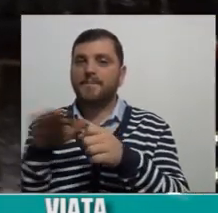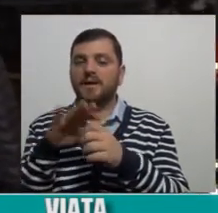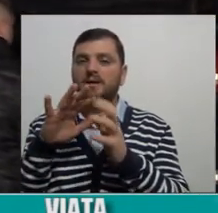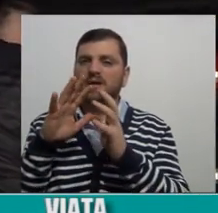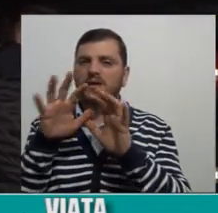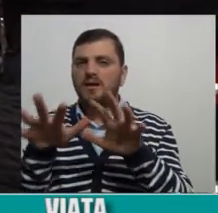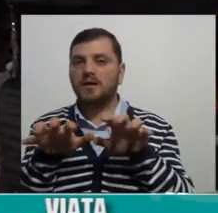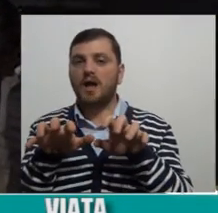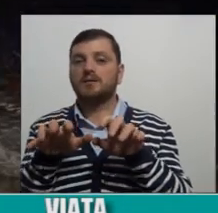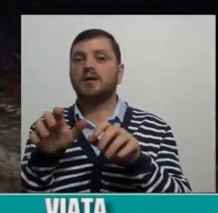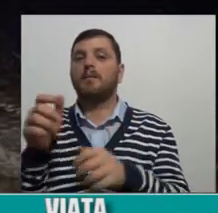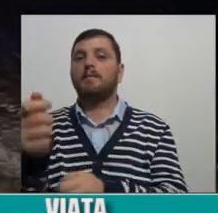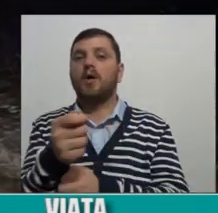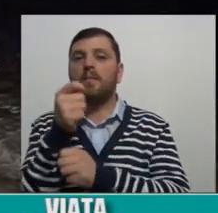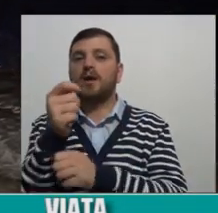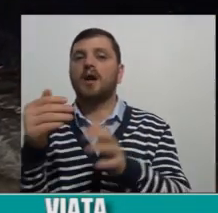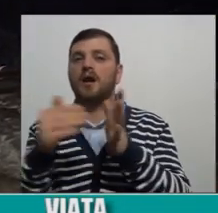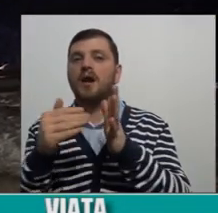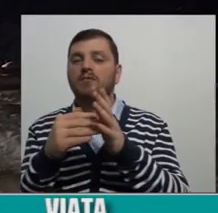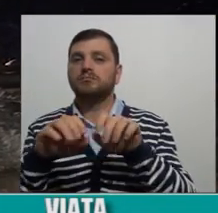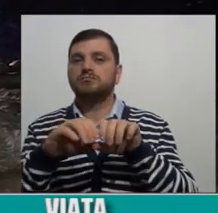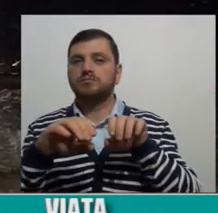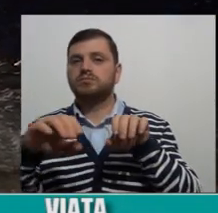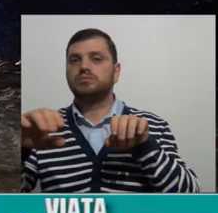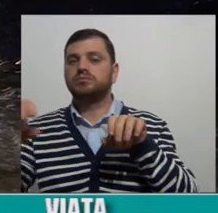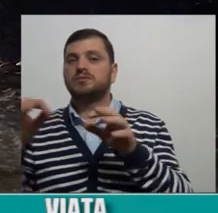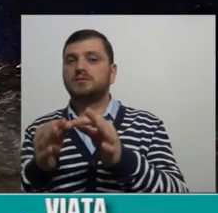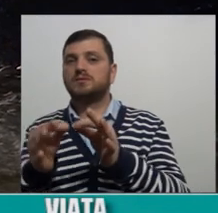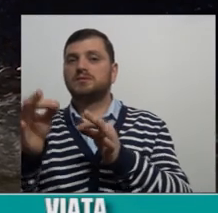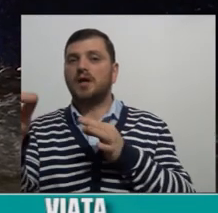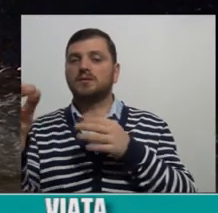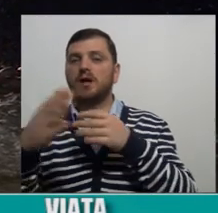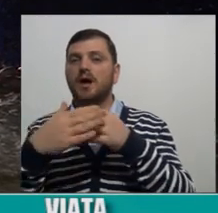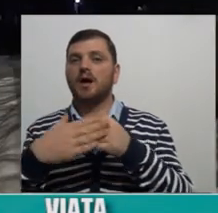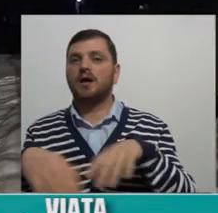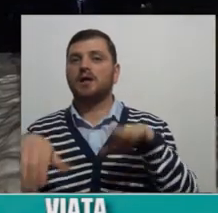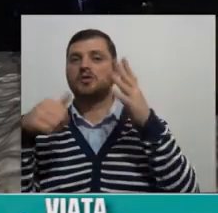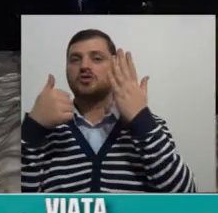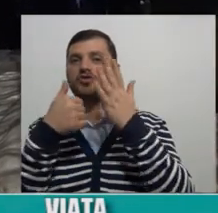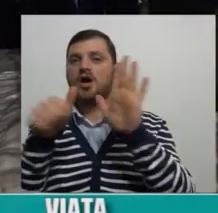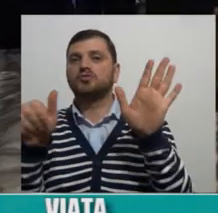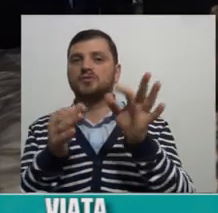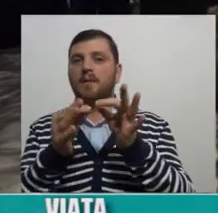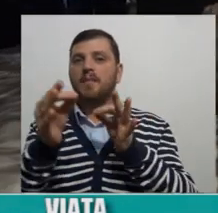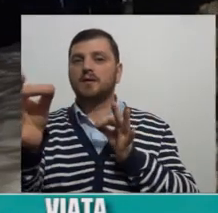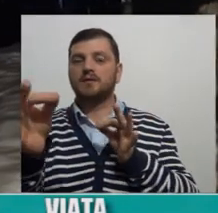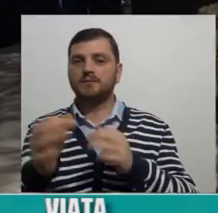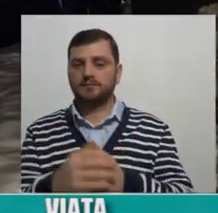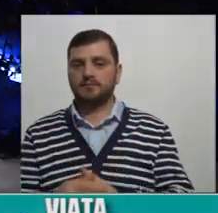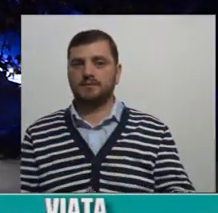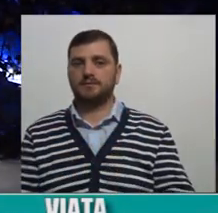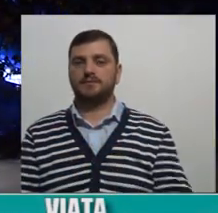cu gheață, salvatorii militari au fost nevoiți să întindă furtunele pe o distanță de aproximativ 600 de metri